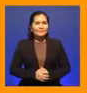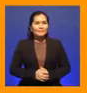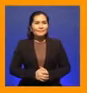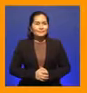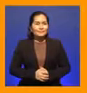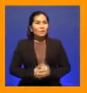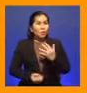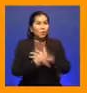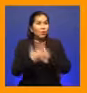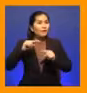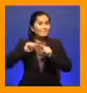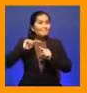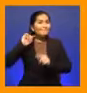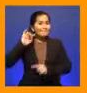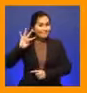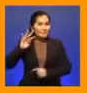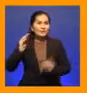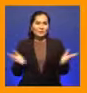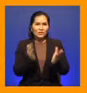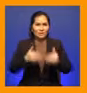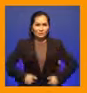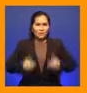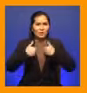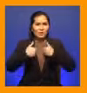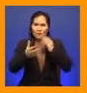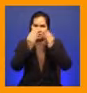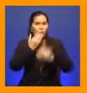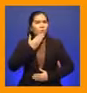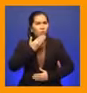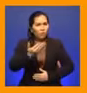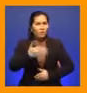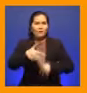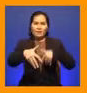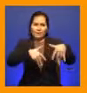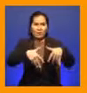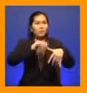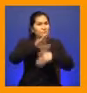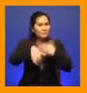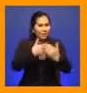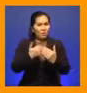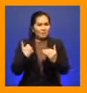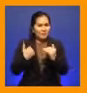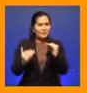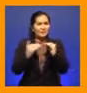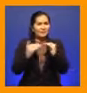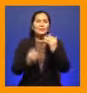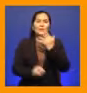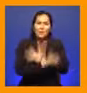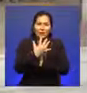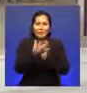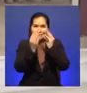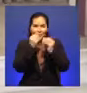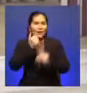โอกาสที่4การส่งเสริมการเรียนรู้ตลอดชีวิตประชากรแหวงทุกคนมีสิทธิ์และโอกาสได้เรียนรู้ตลอดชี